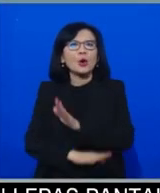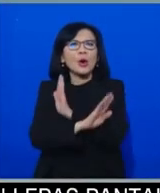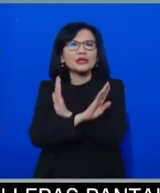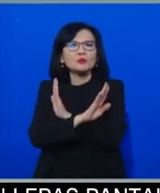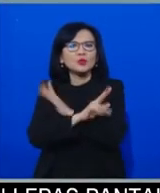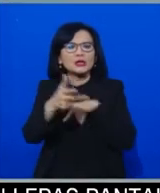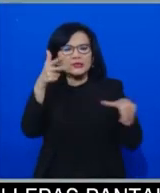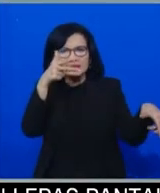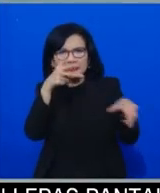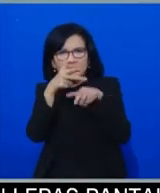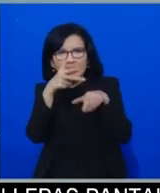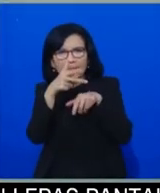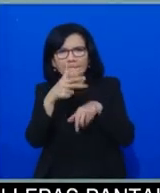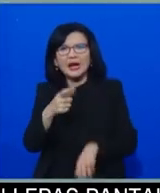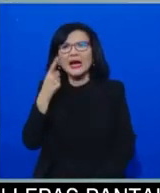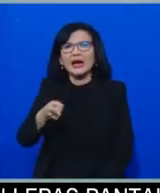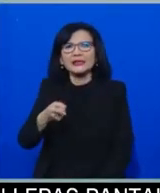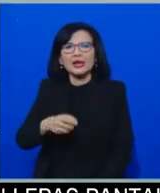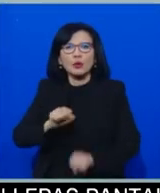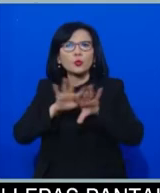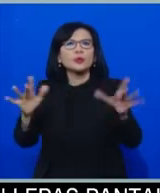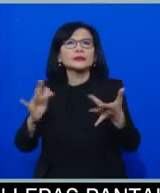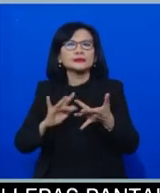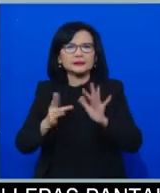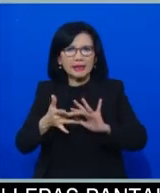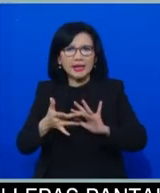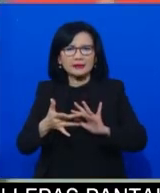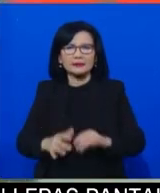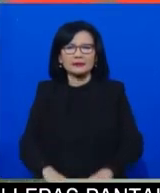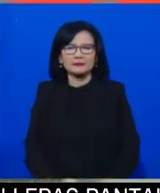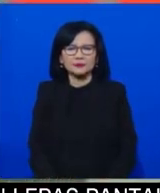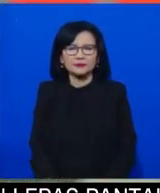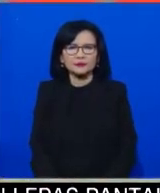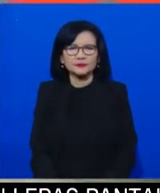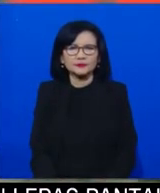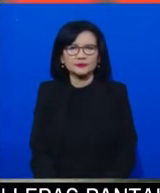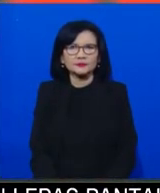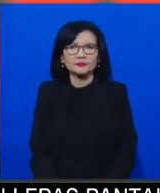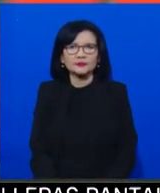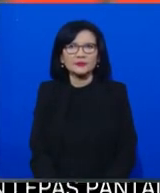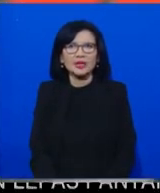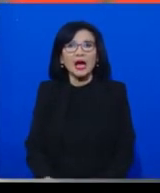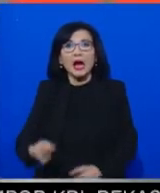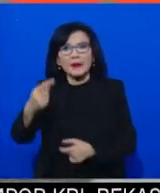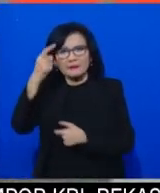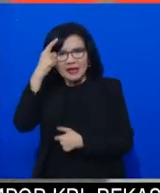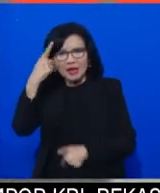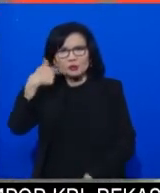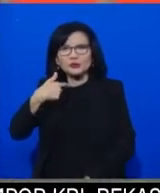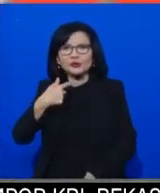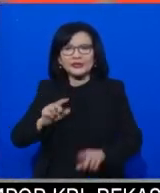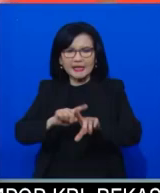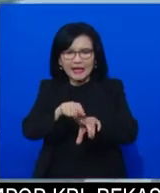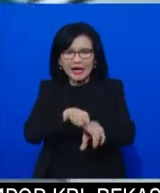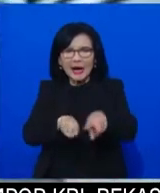terekam kamera pengguna jalan dan menjadi viral di media sosial beberapa hari lalu. Pelaku terlihat tengah memasang ranjau paku